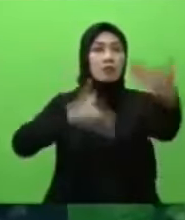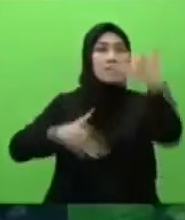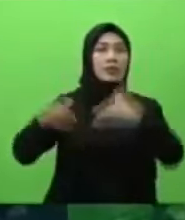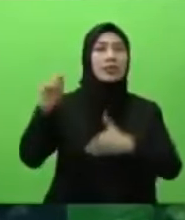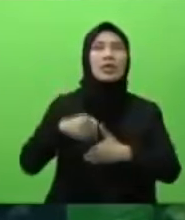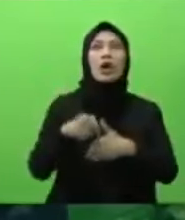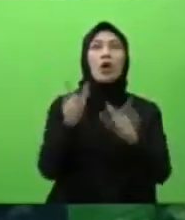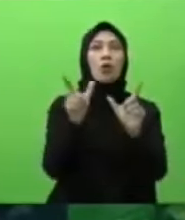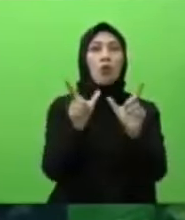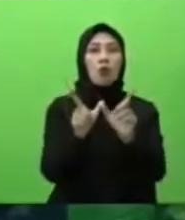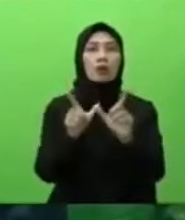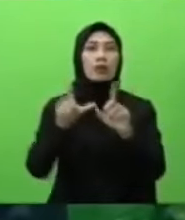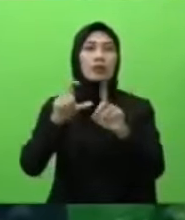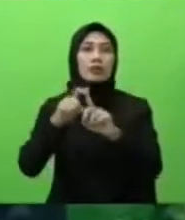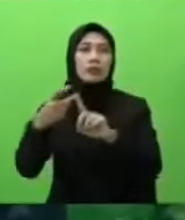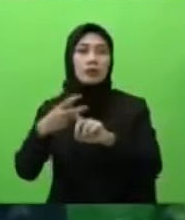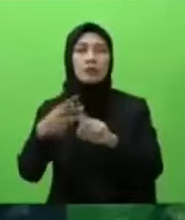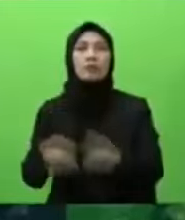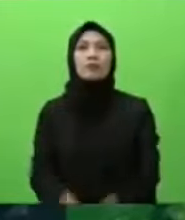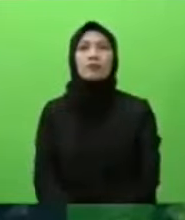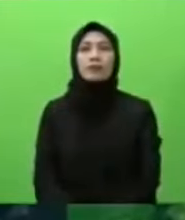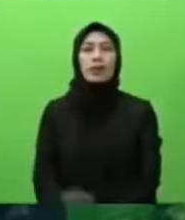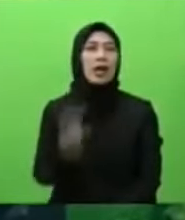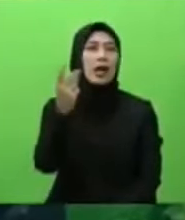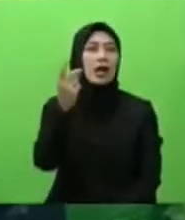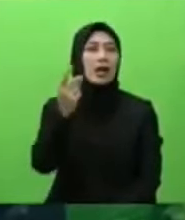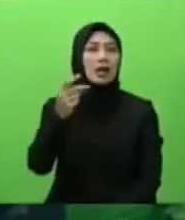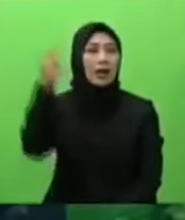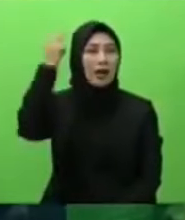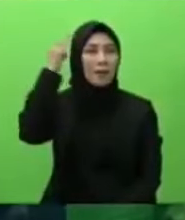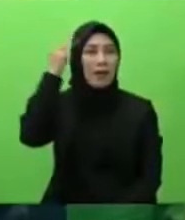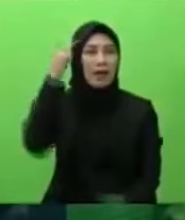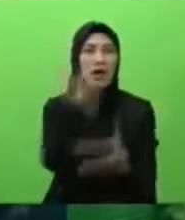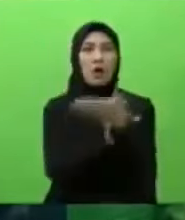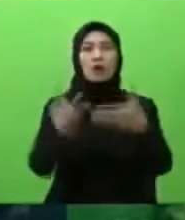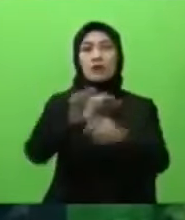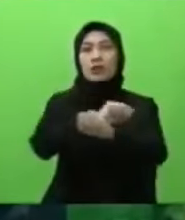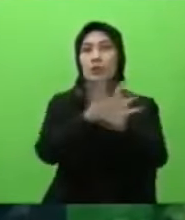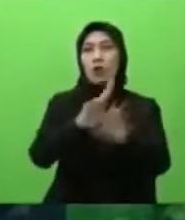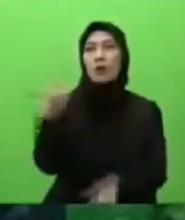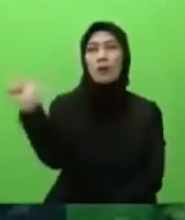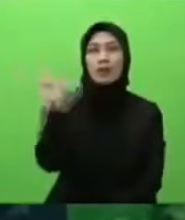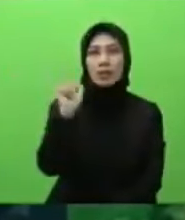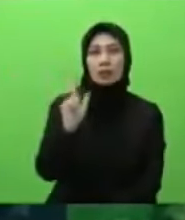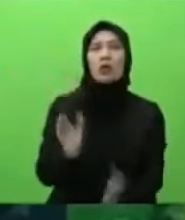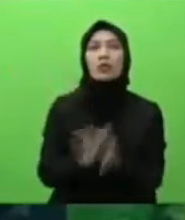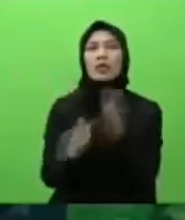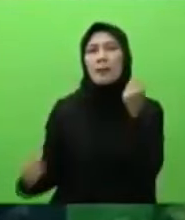forum Rektor Universitas muhammadiah Surakarta beserta panitia dan para pendukung